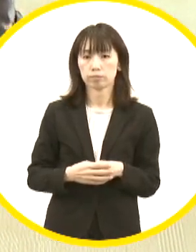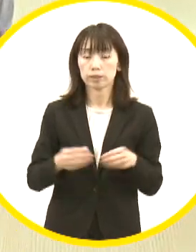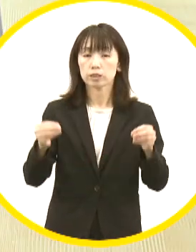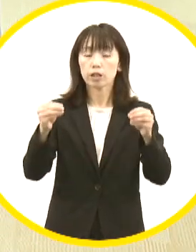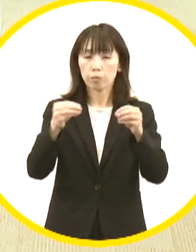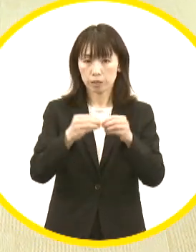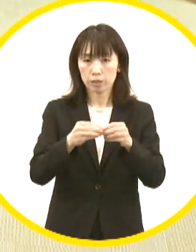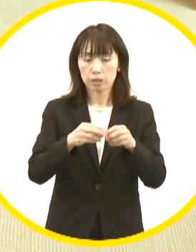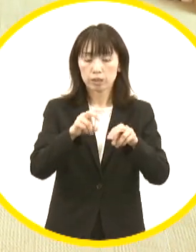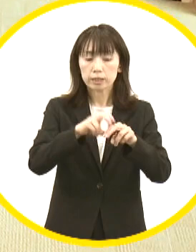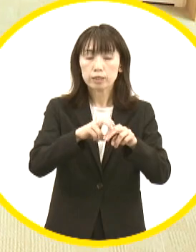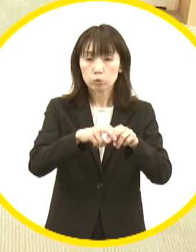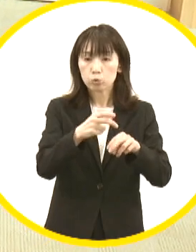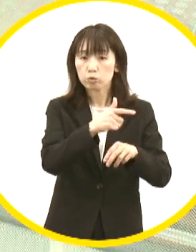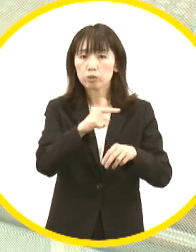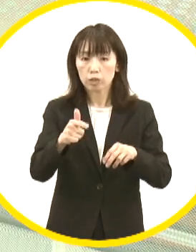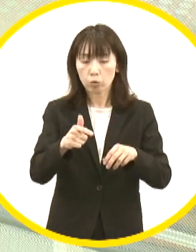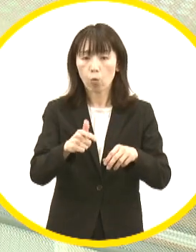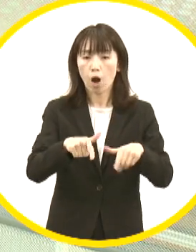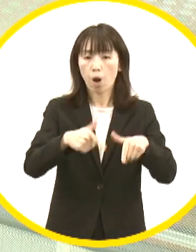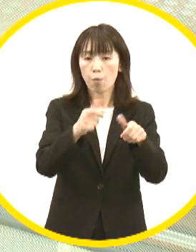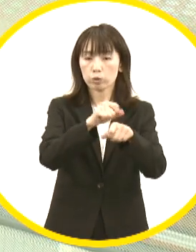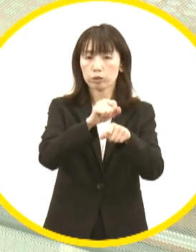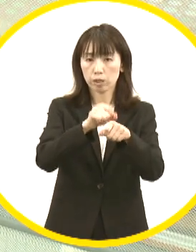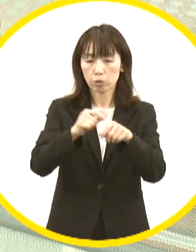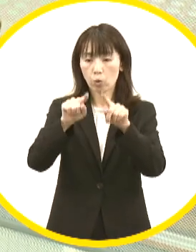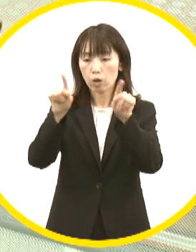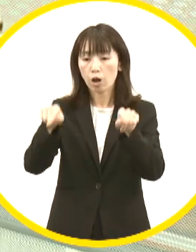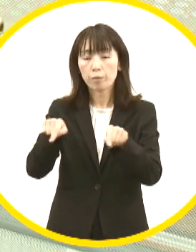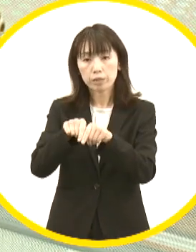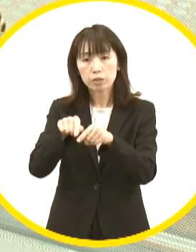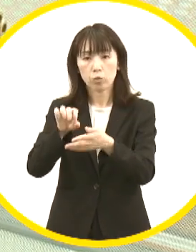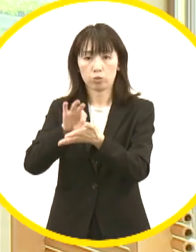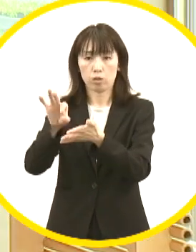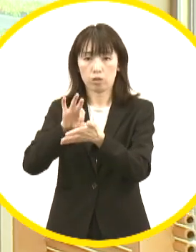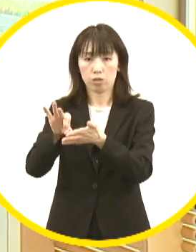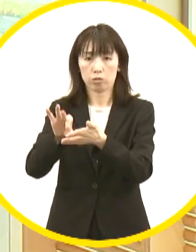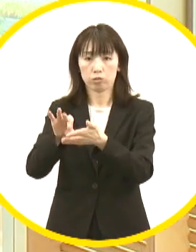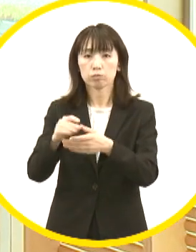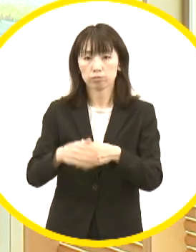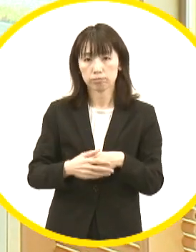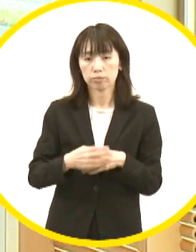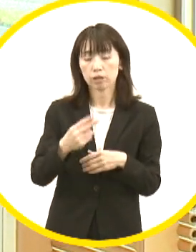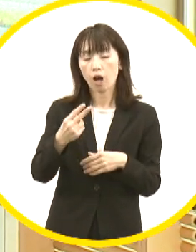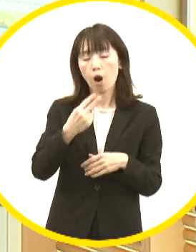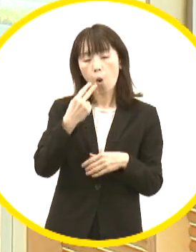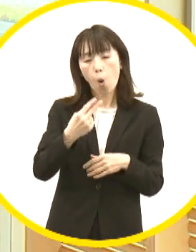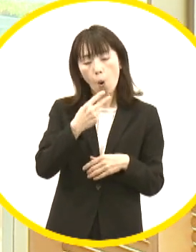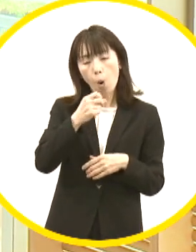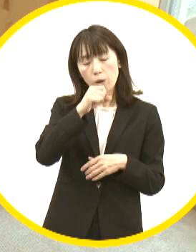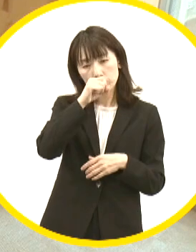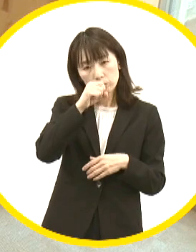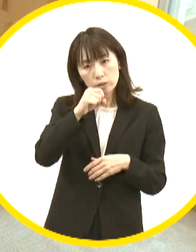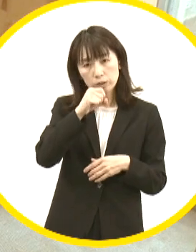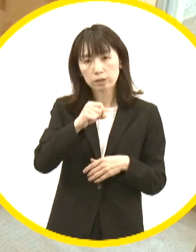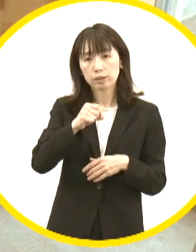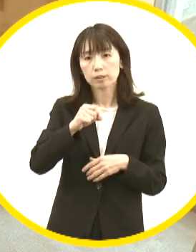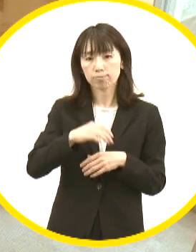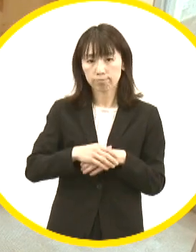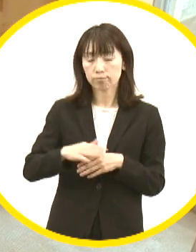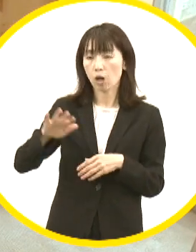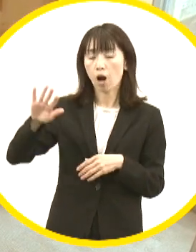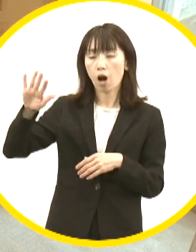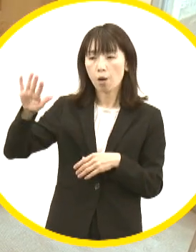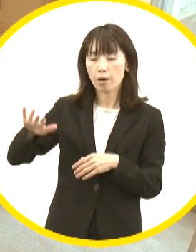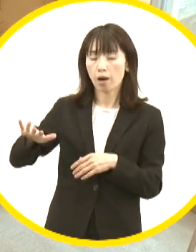ちなみに家具は木材と紙でできているんですよ。 この香りと、なんかこう壁から